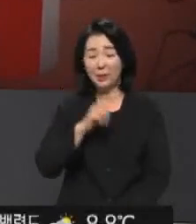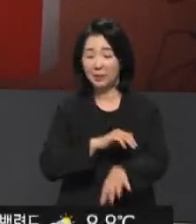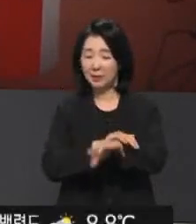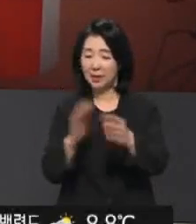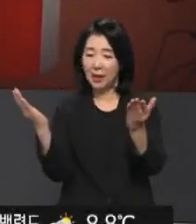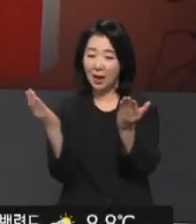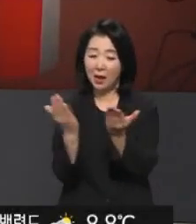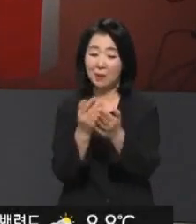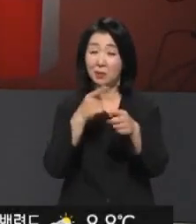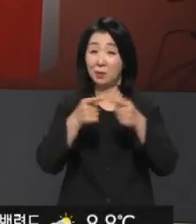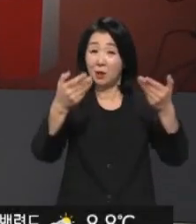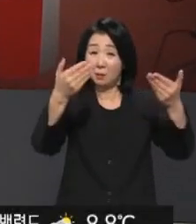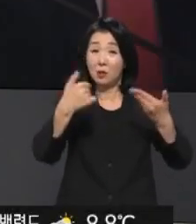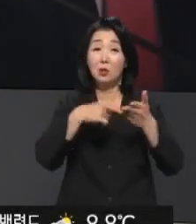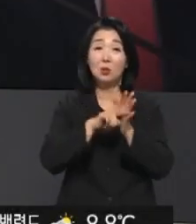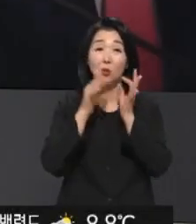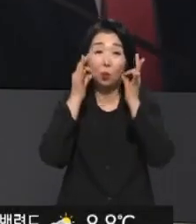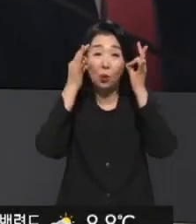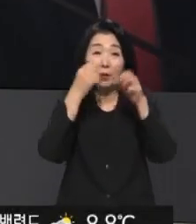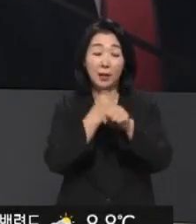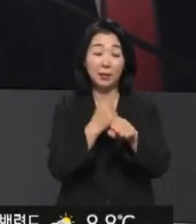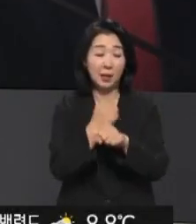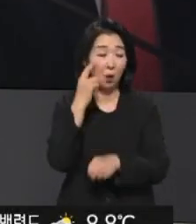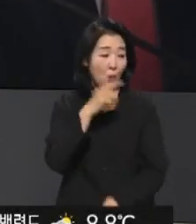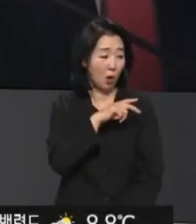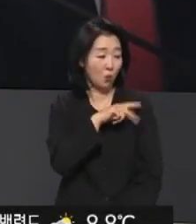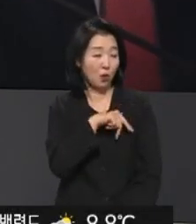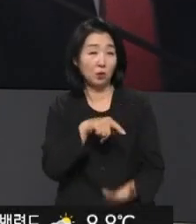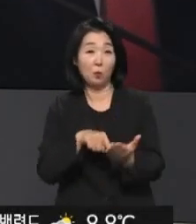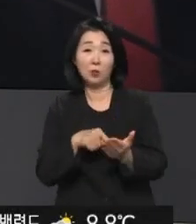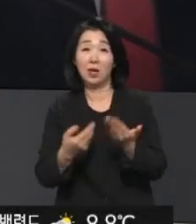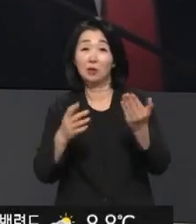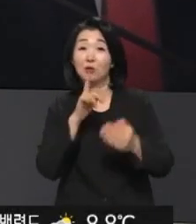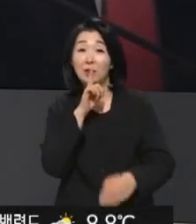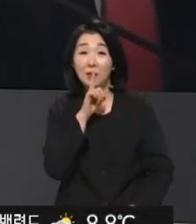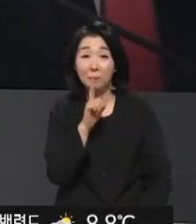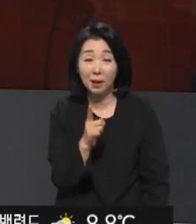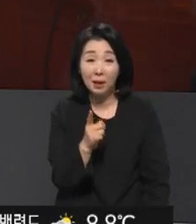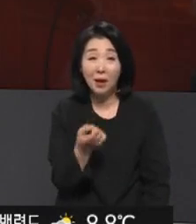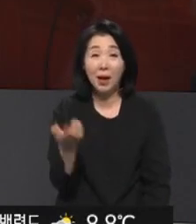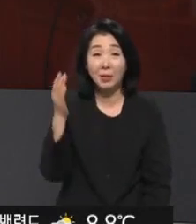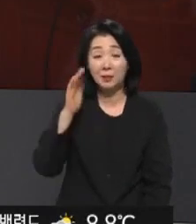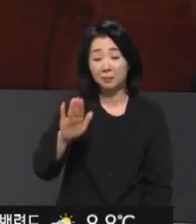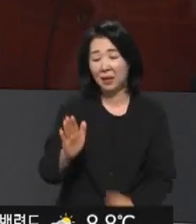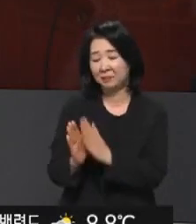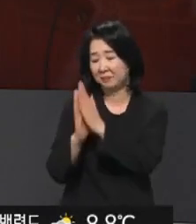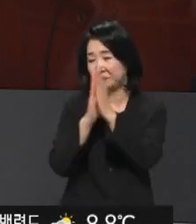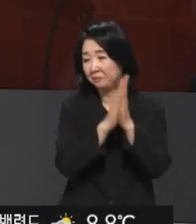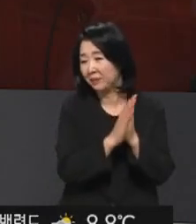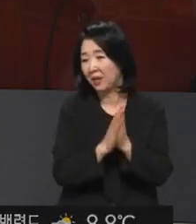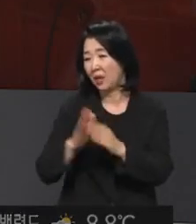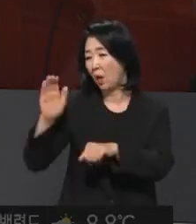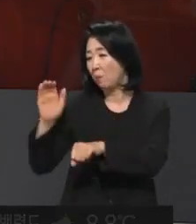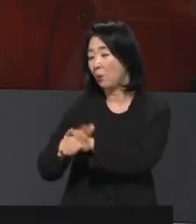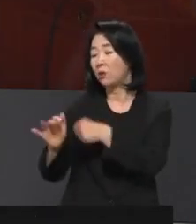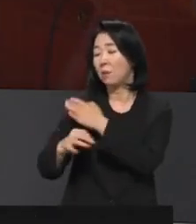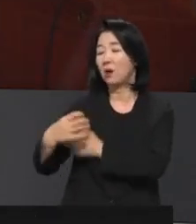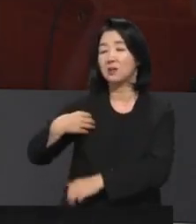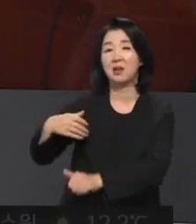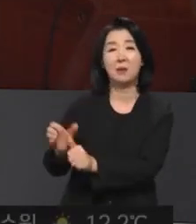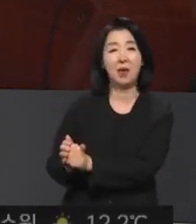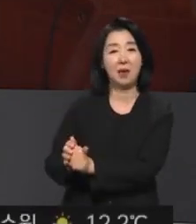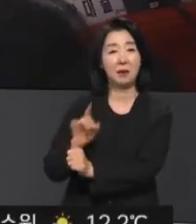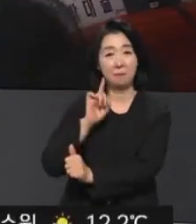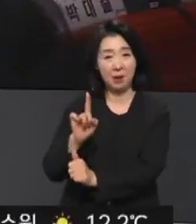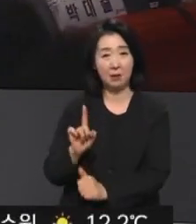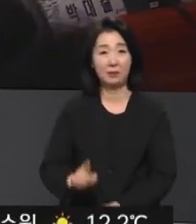있도록 하겠다. 이 좋게 말하면 의원들의 노고를 보상해드리겠다는 말이 되지만요. 그 뒤에는 못하면 책임을 묻겠다는